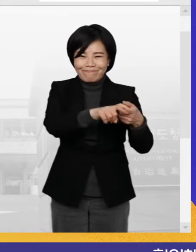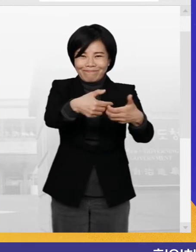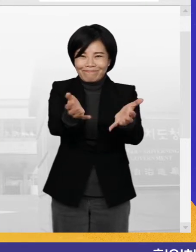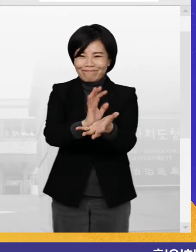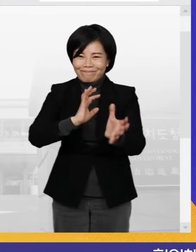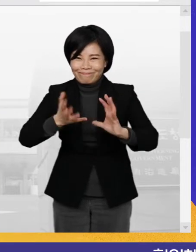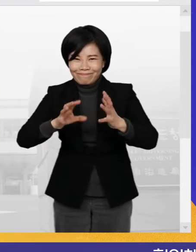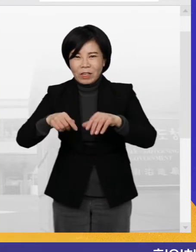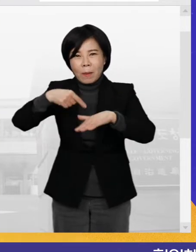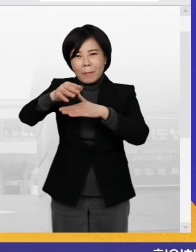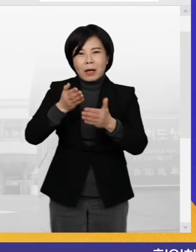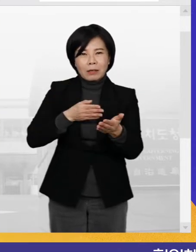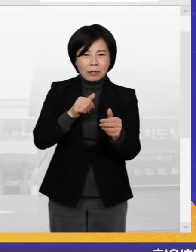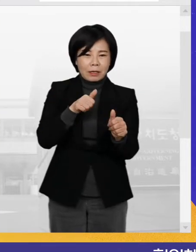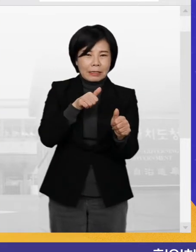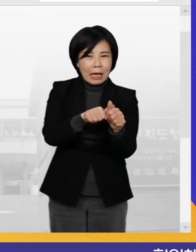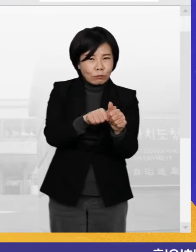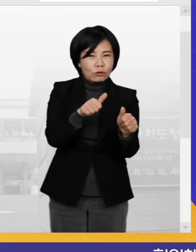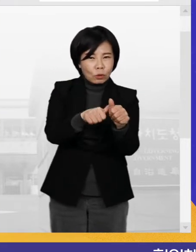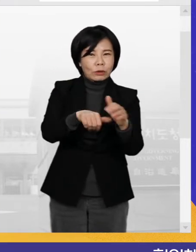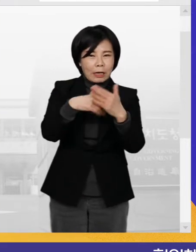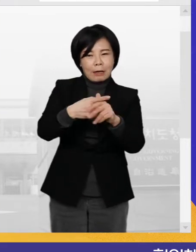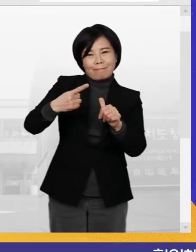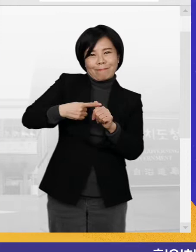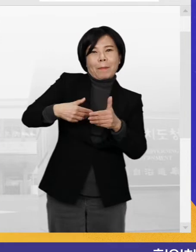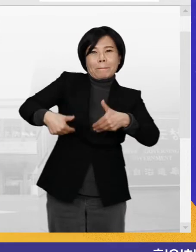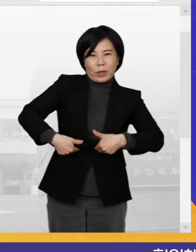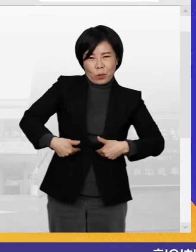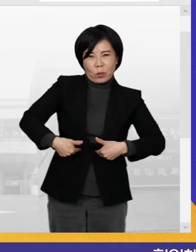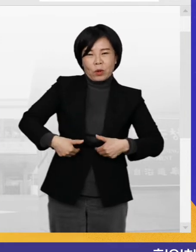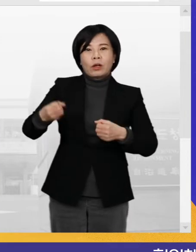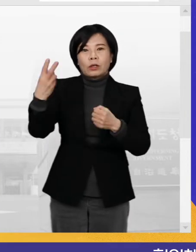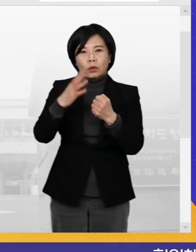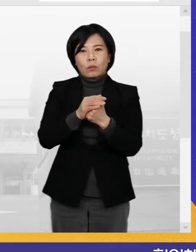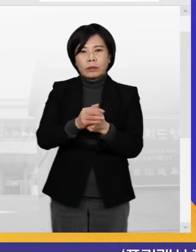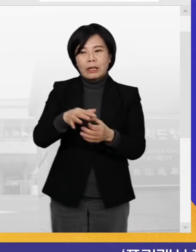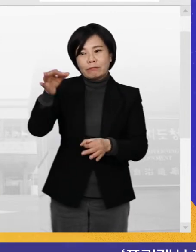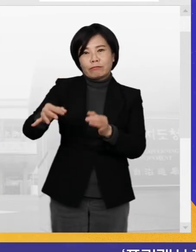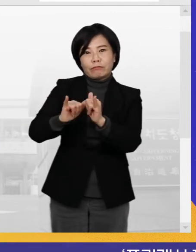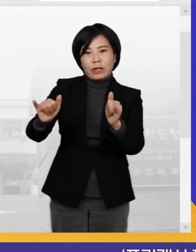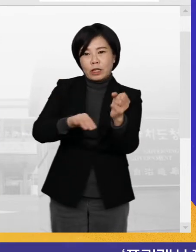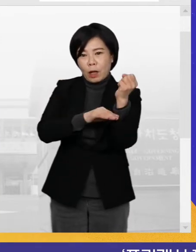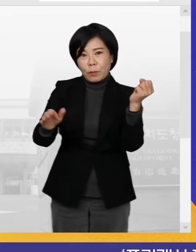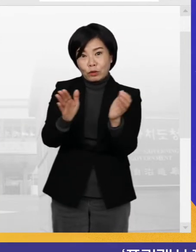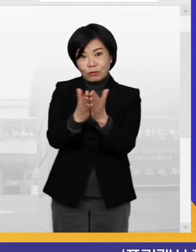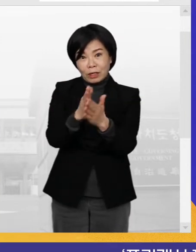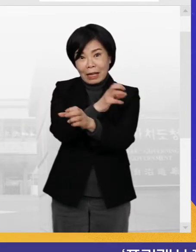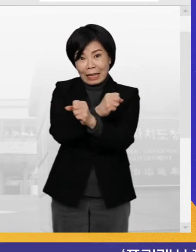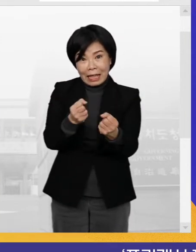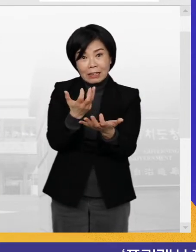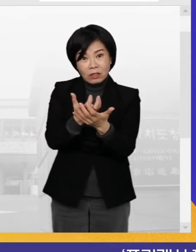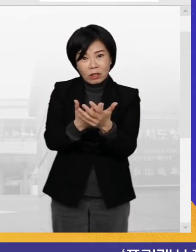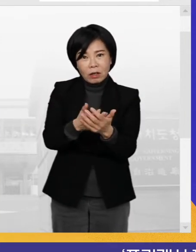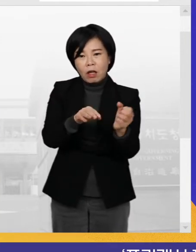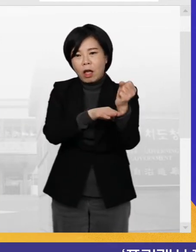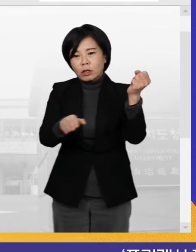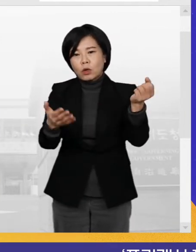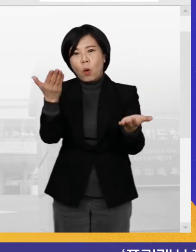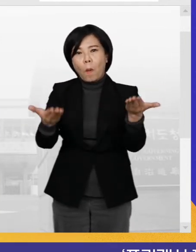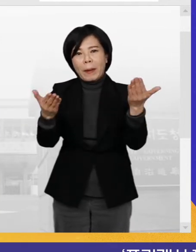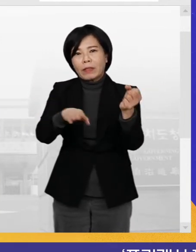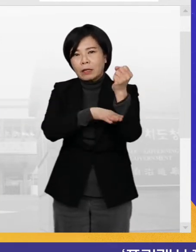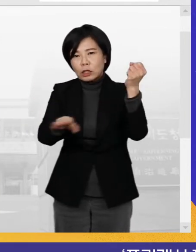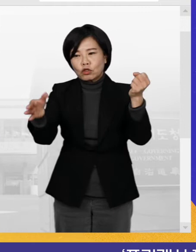협의체를 구성하고 외부 전문가 자문도 거쳤다고 전했습니다. 프리랜서 표준계약서 가이드북은